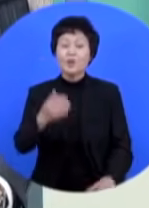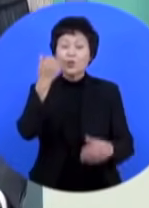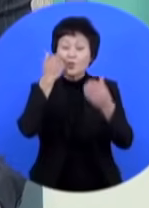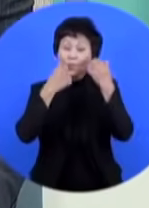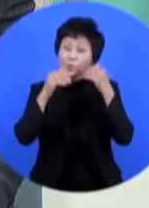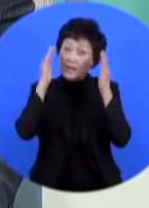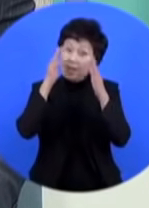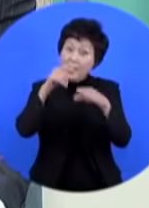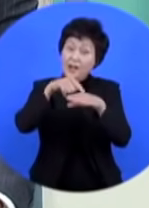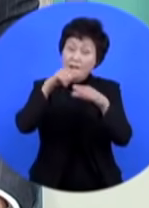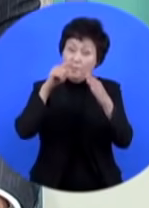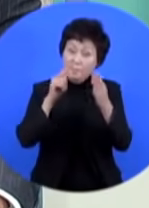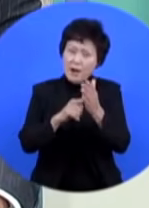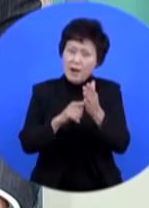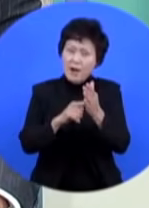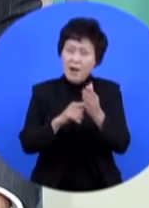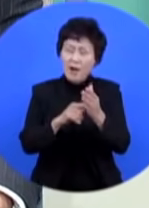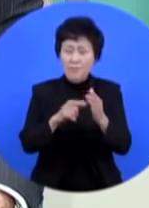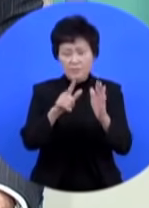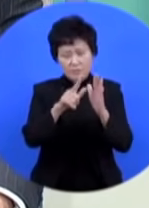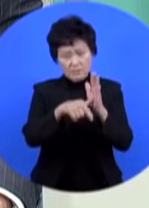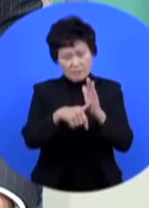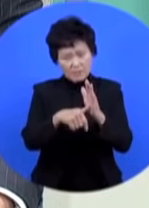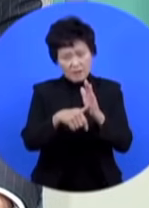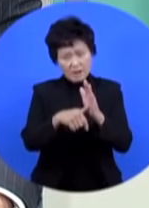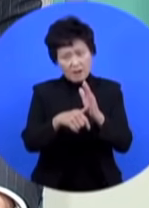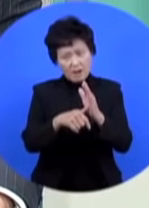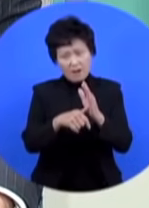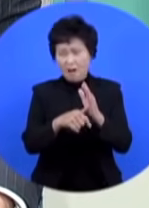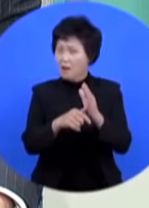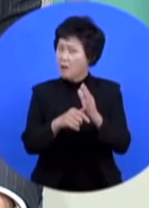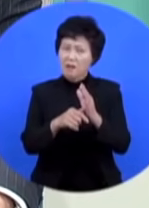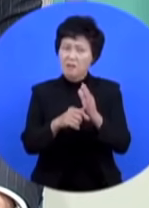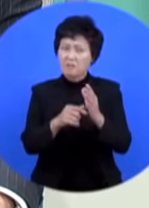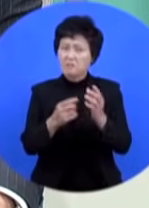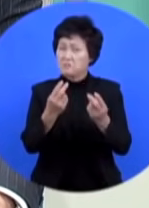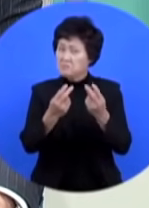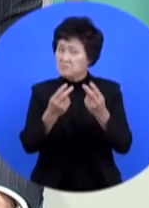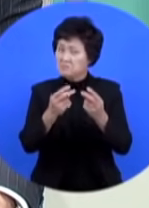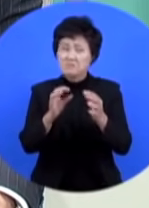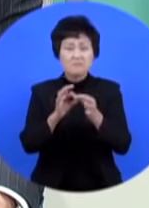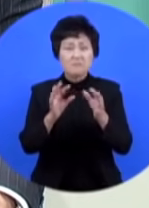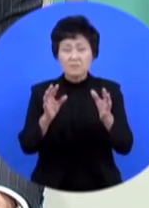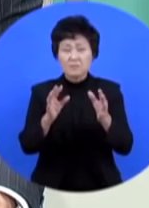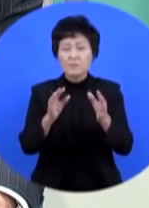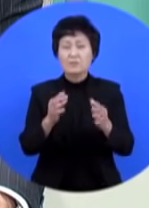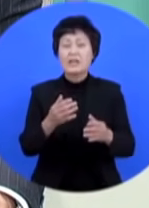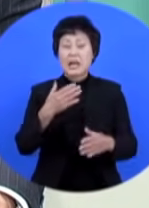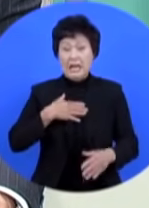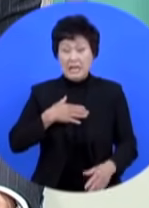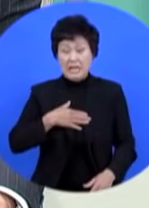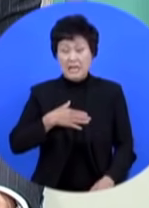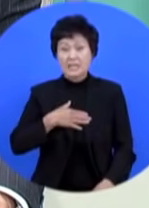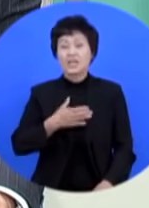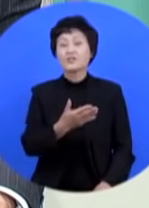누군가를 향한 마음은 시간에 비례하지 않는다는 것을 알게 해주신 여러분께 감사드립니다.